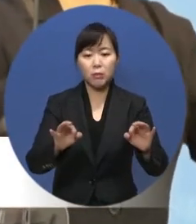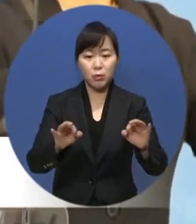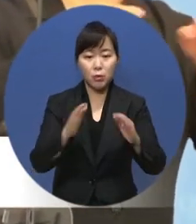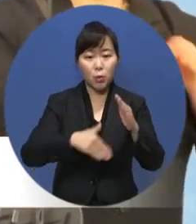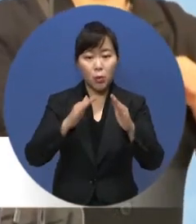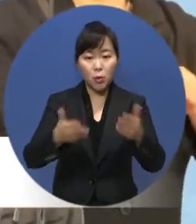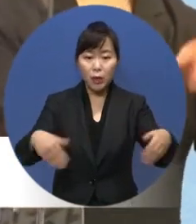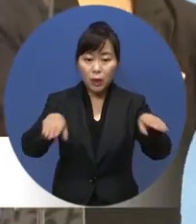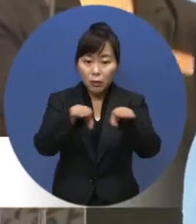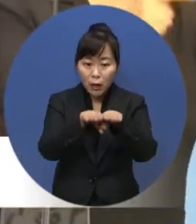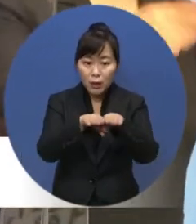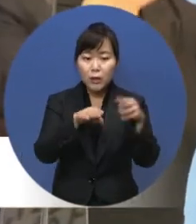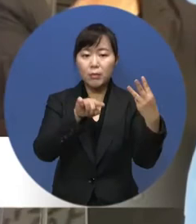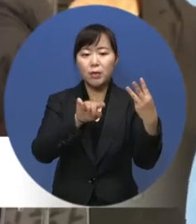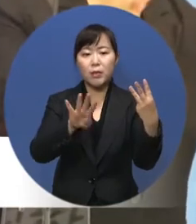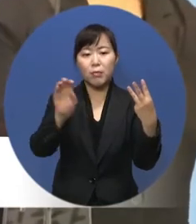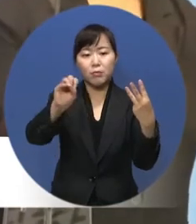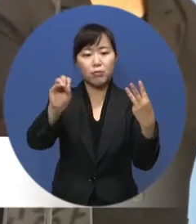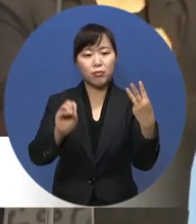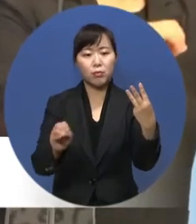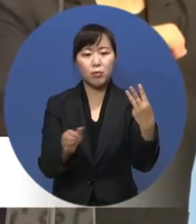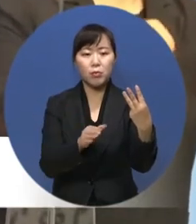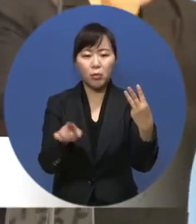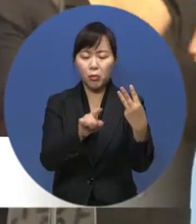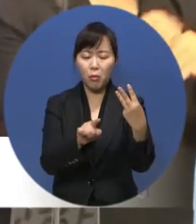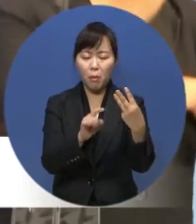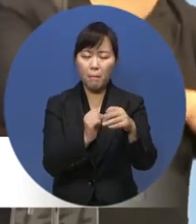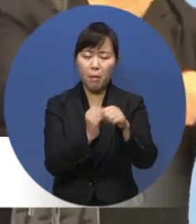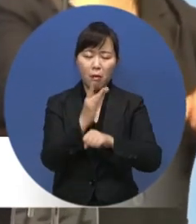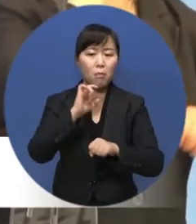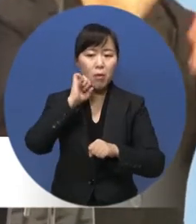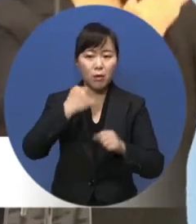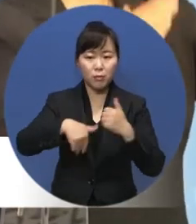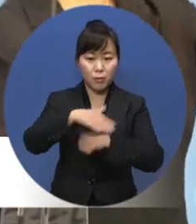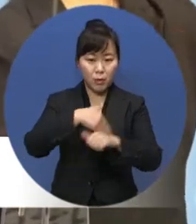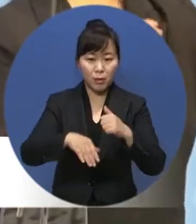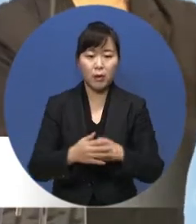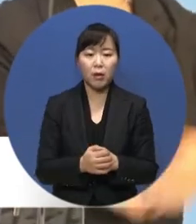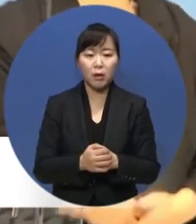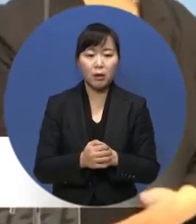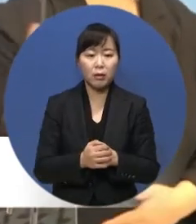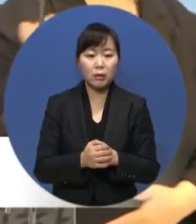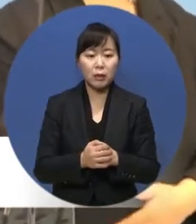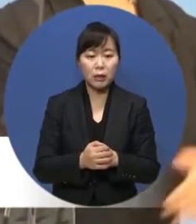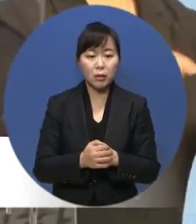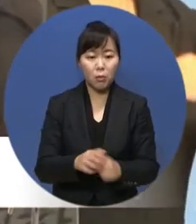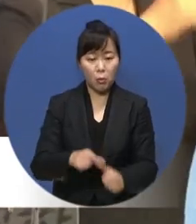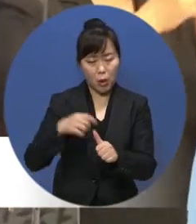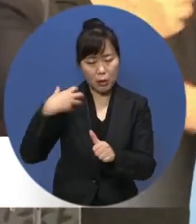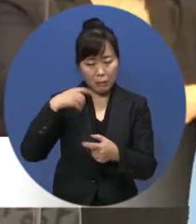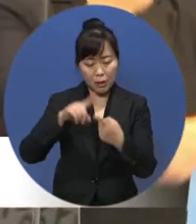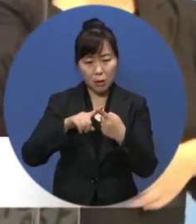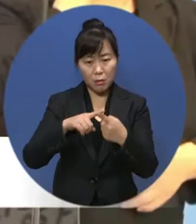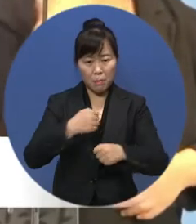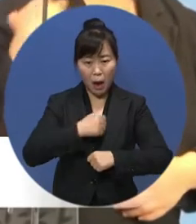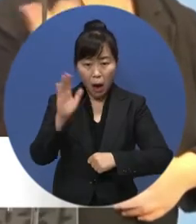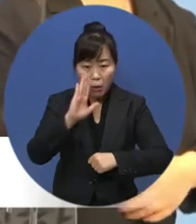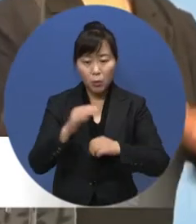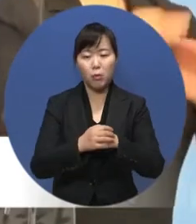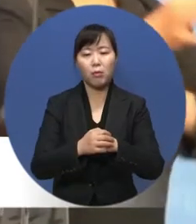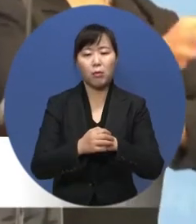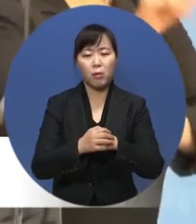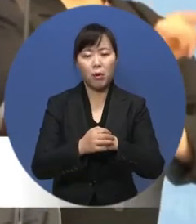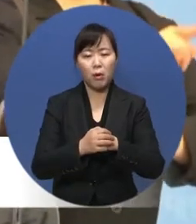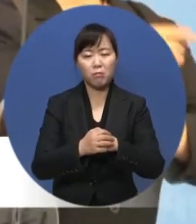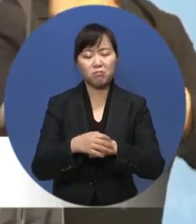공공기관은 3.4%라는 허들조차 넘기 어려운 실정입니다. 의무 고용을 준수하지 못하고 부담금을 납부한